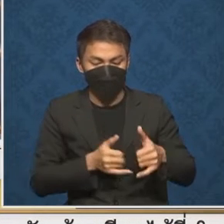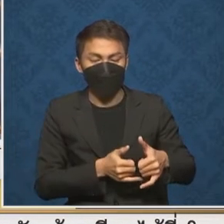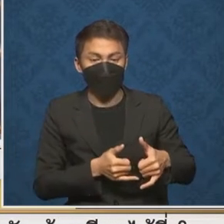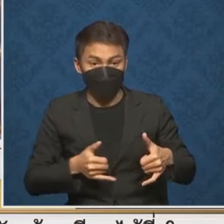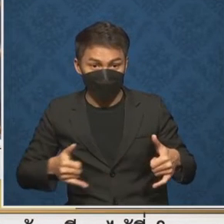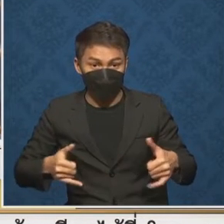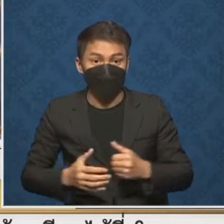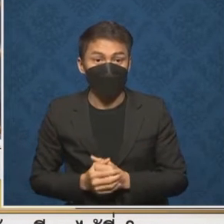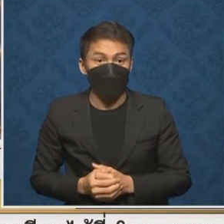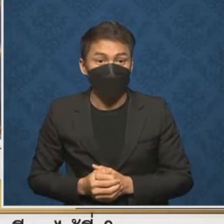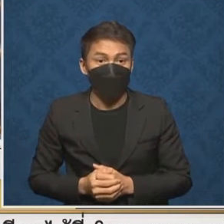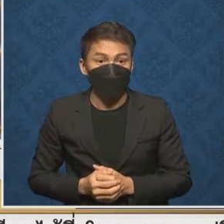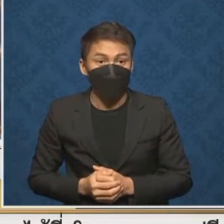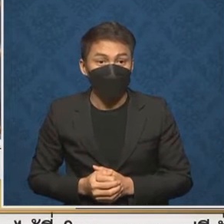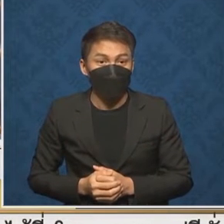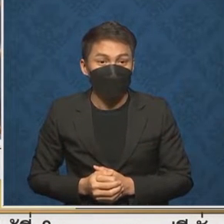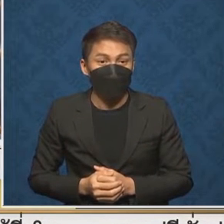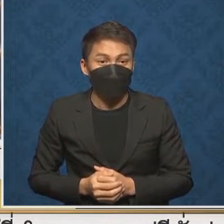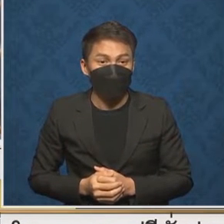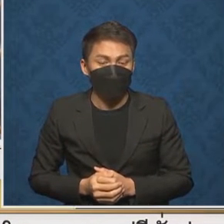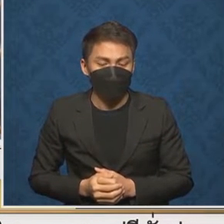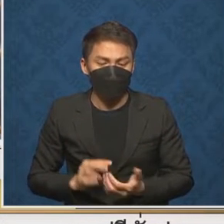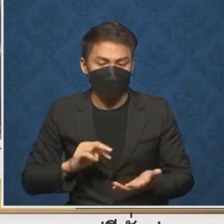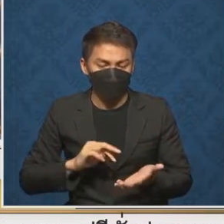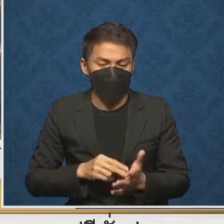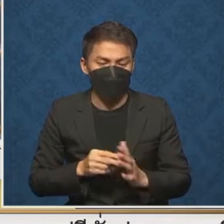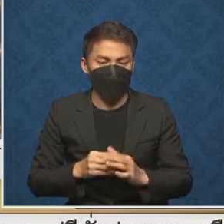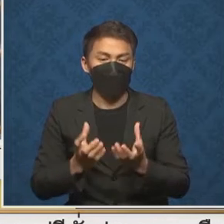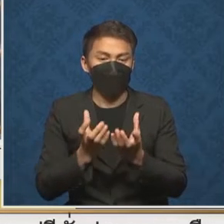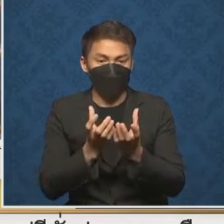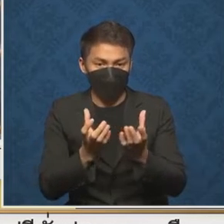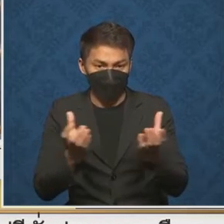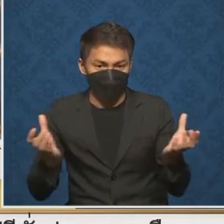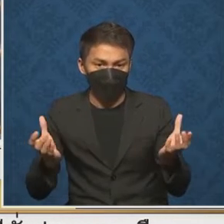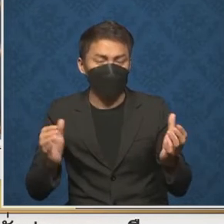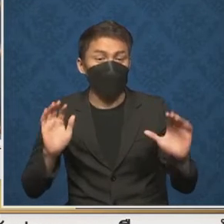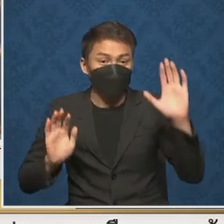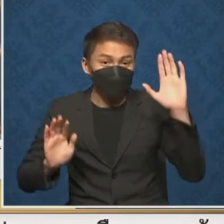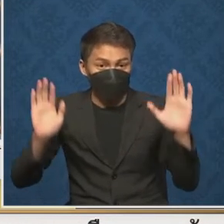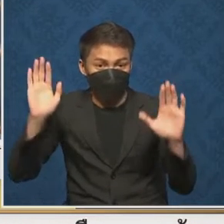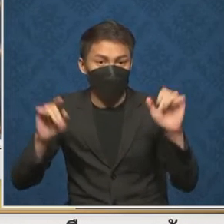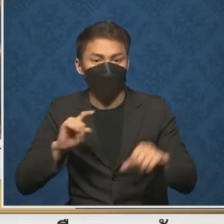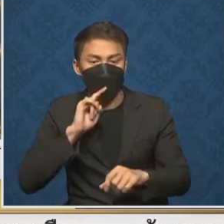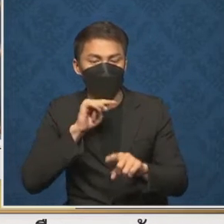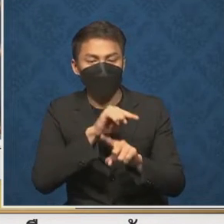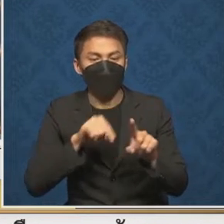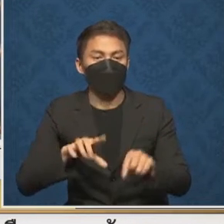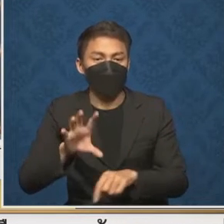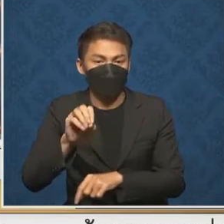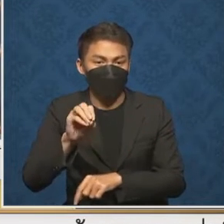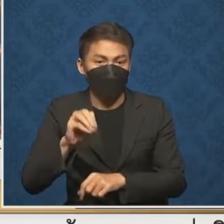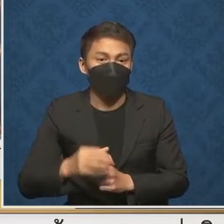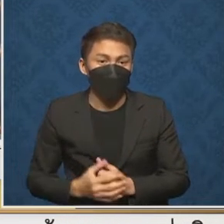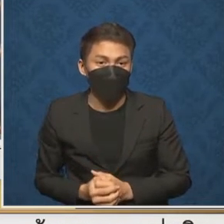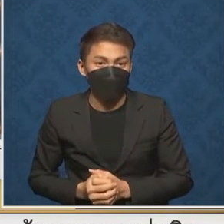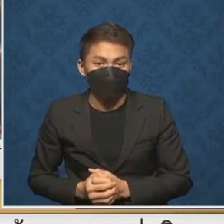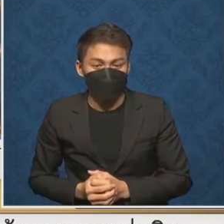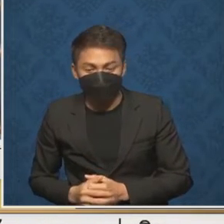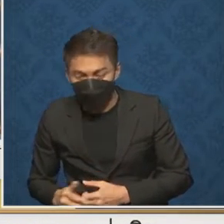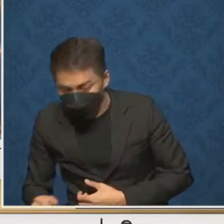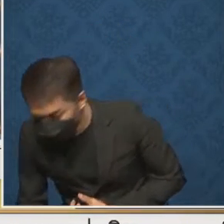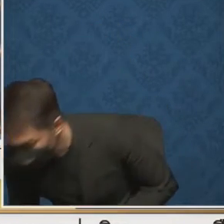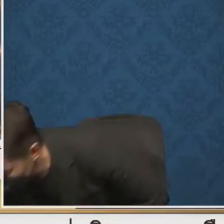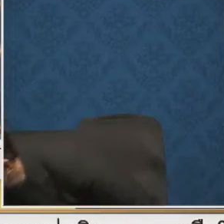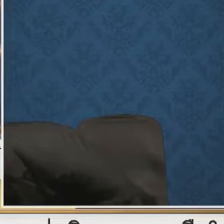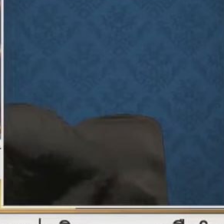เป็พราพมีความเป็ประชาทธประใตมากกา 50%อาจจะไม่ใช่ประชาทธประใตว bye